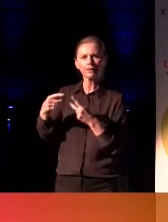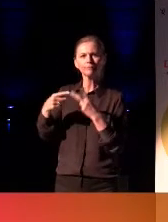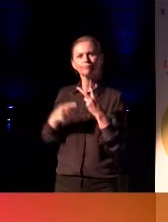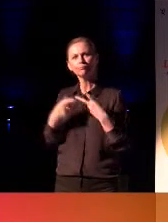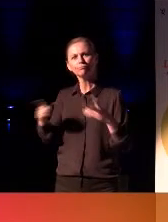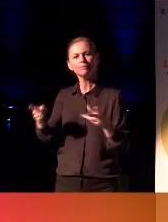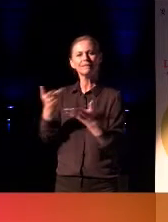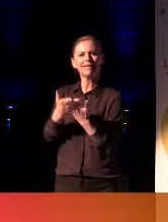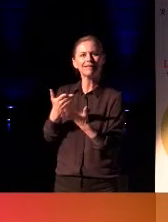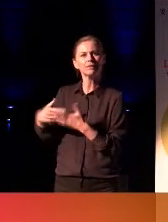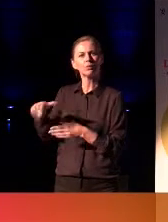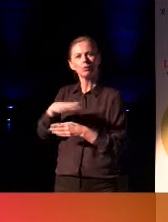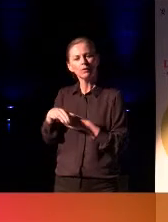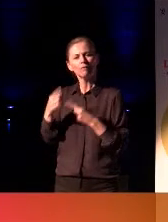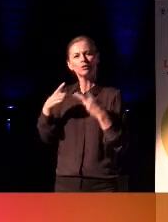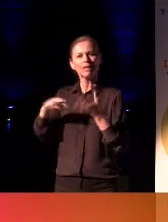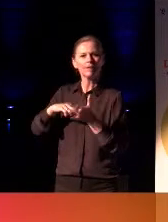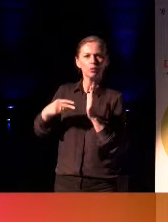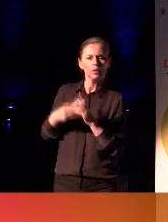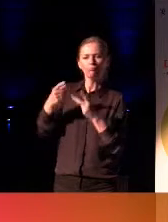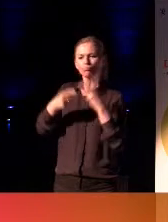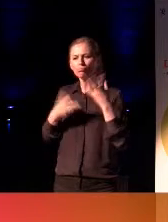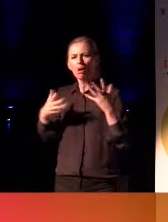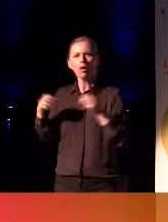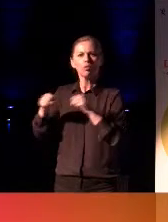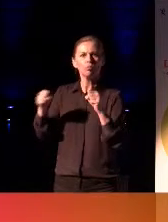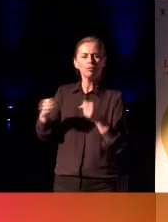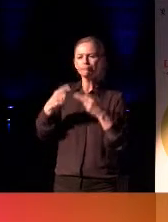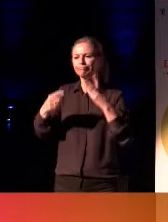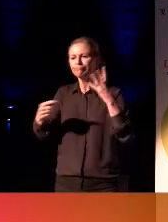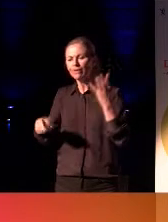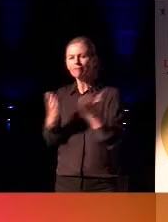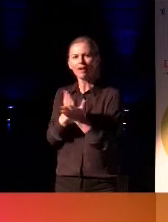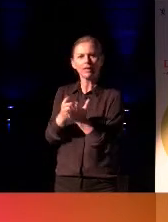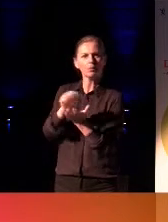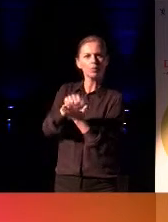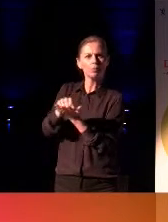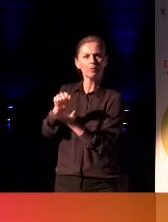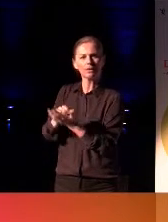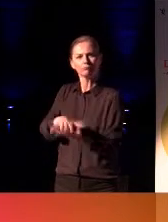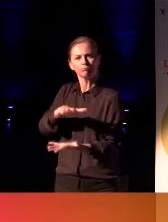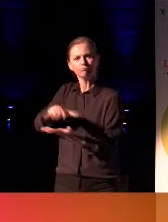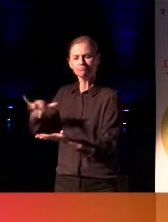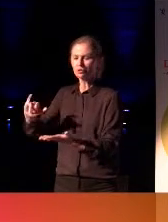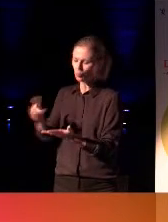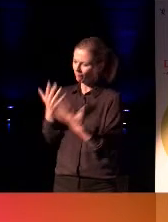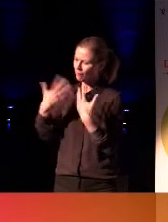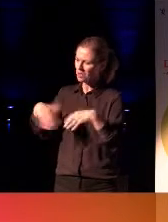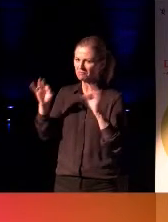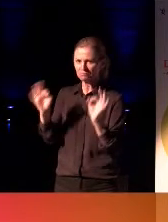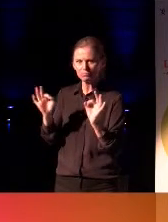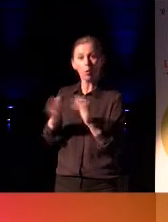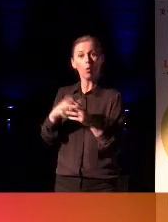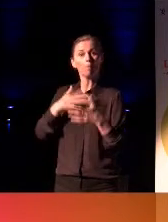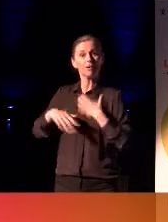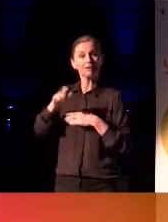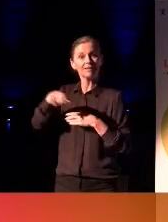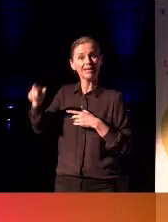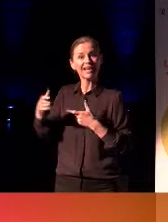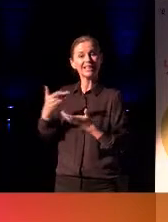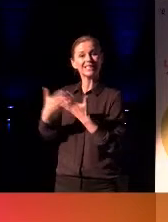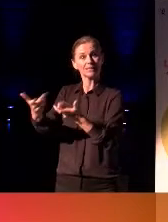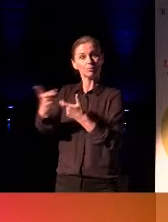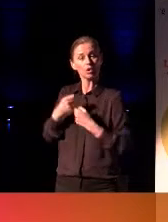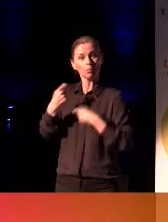ulike tjenesteområder, ulike teknologier i mange kommuner. De dokumentert, det vist at det virker. Pasientene,